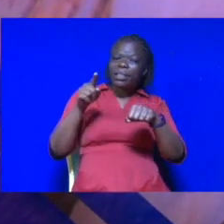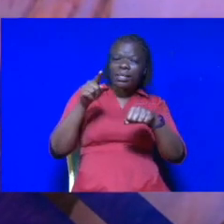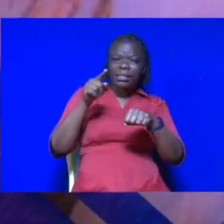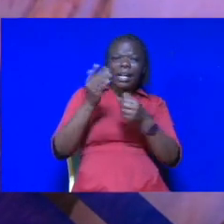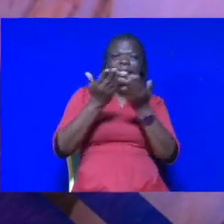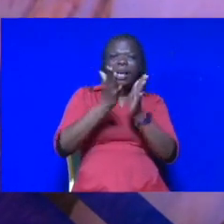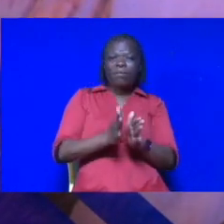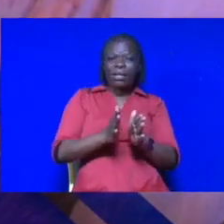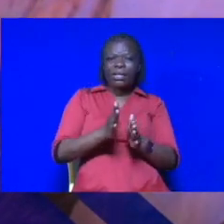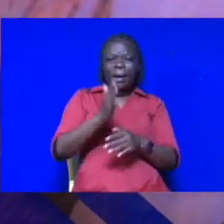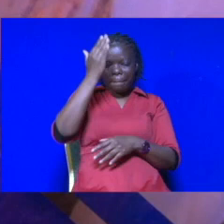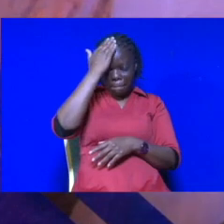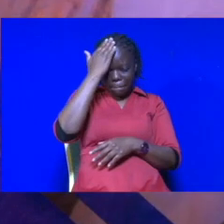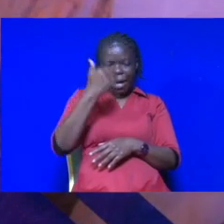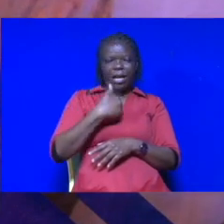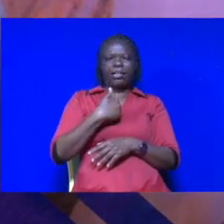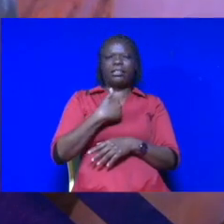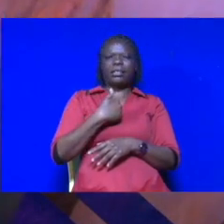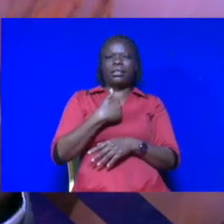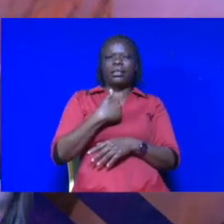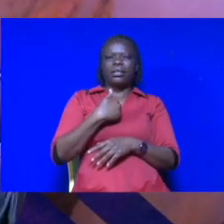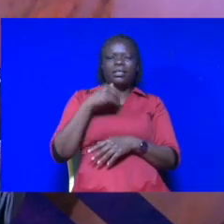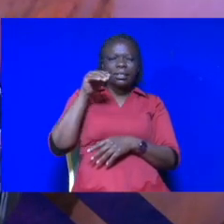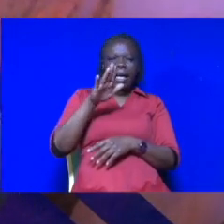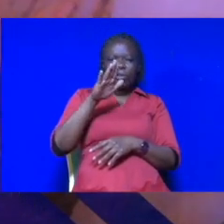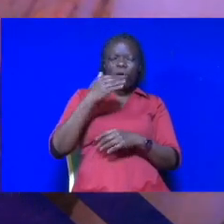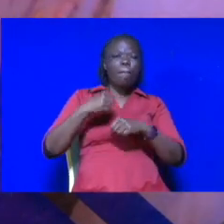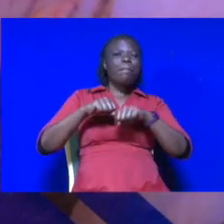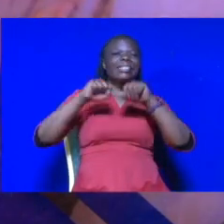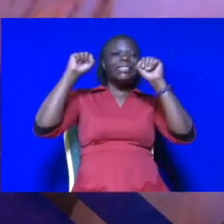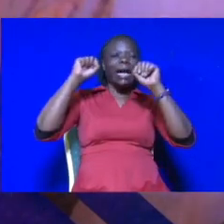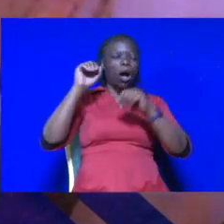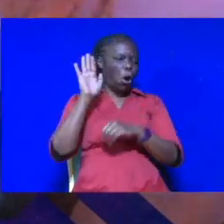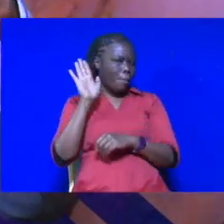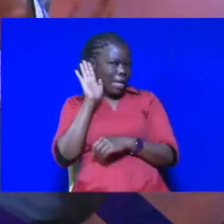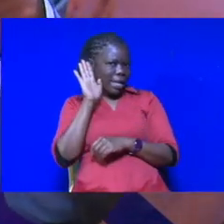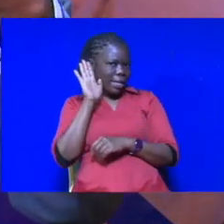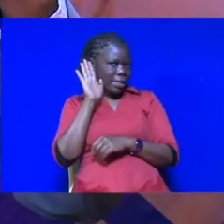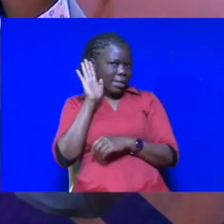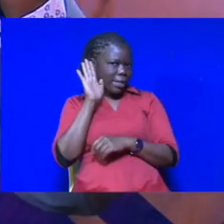alikuwa mnyenyekevu. Alimtii Bwana wake. Elia